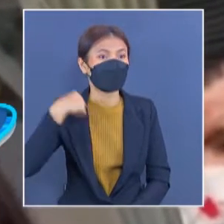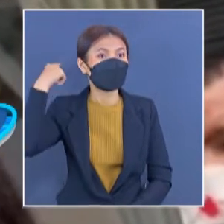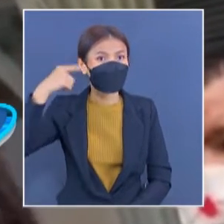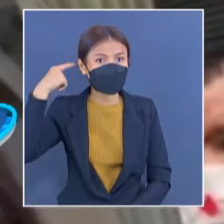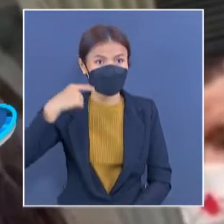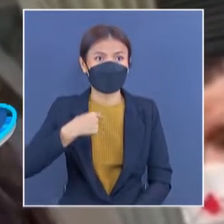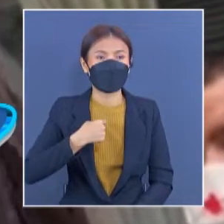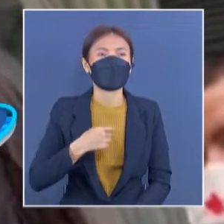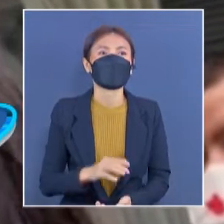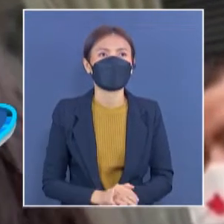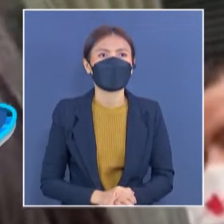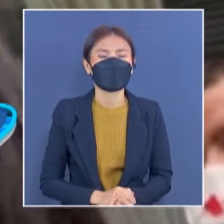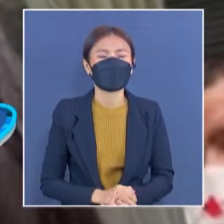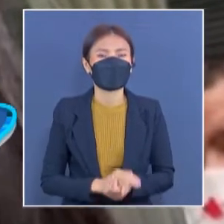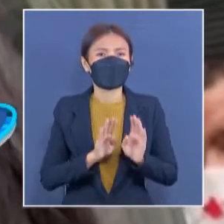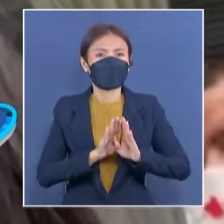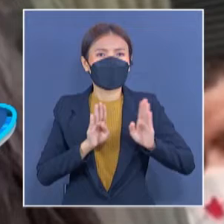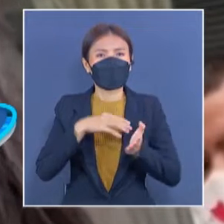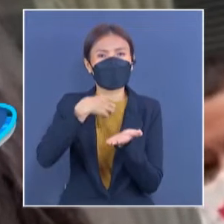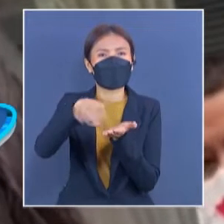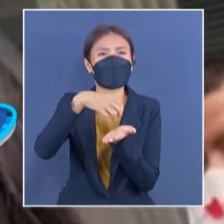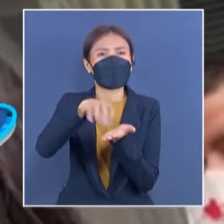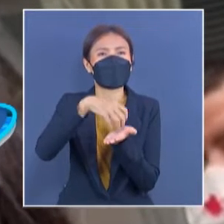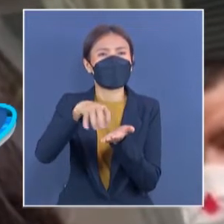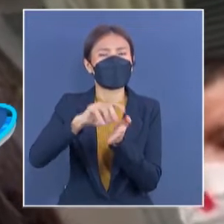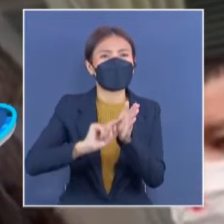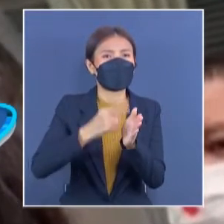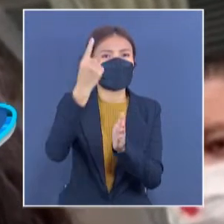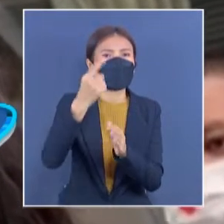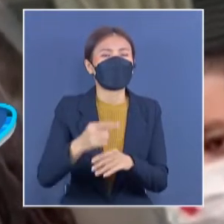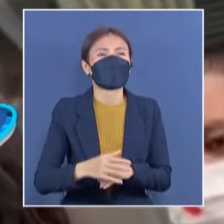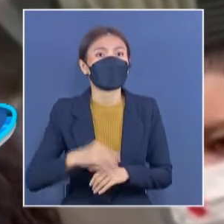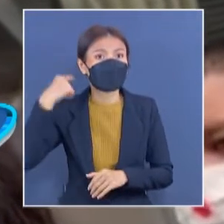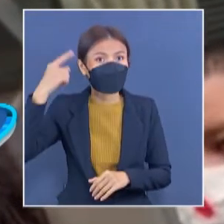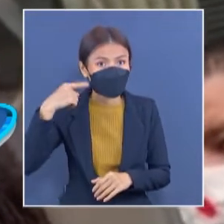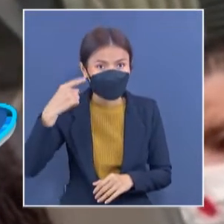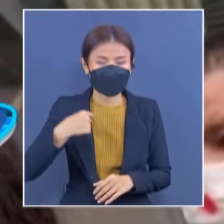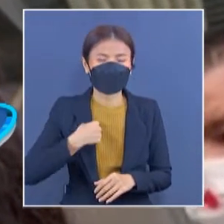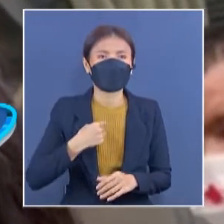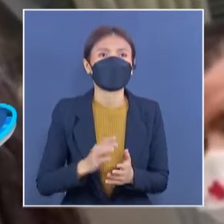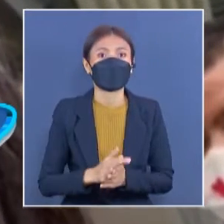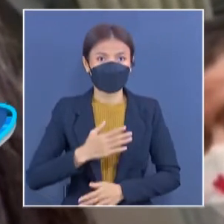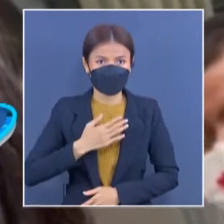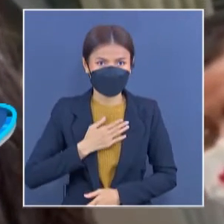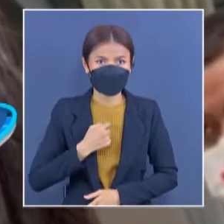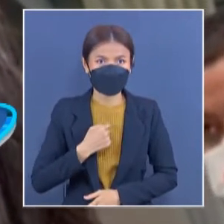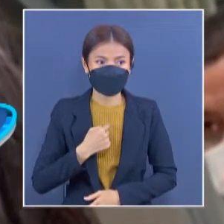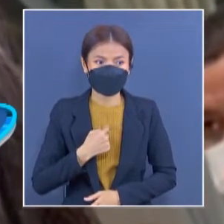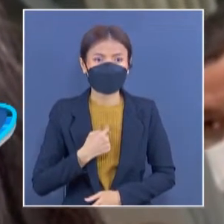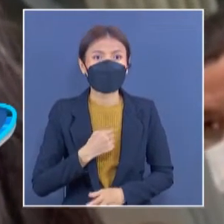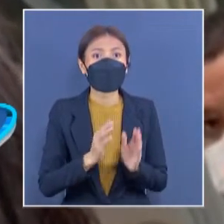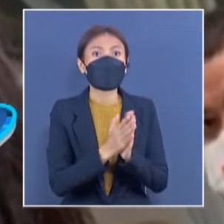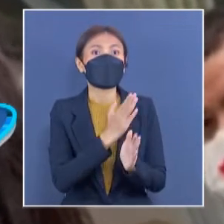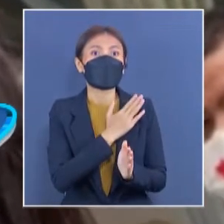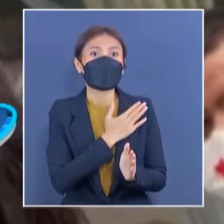ออกมาเปิดตัวเปิดใจให้ข้อมูลกับสื่อมวลชนเป็นครั้งแรกนะครับโดยบอกว่าตนเองเนี่ยรู้จักกับทิศกาโต